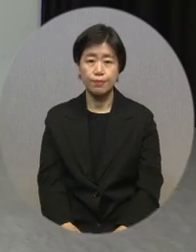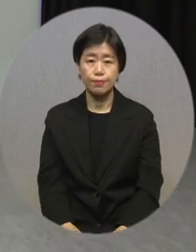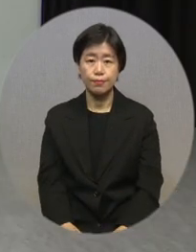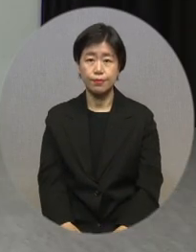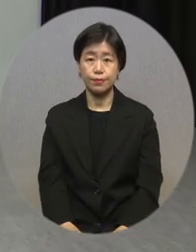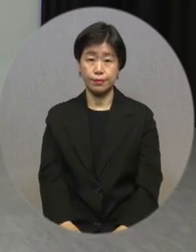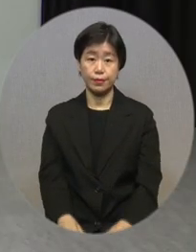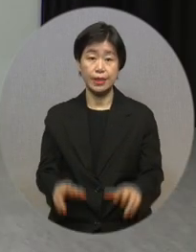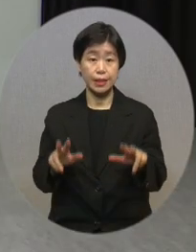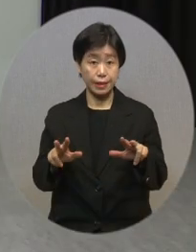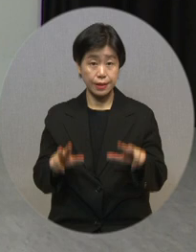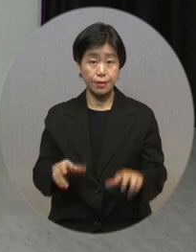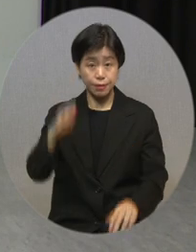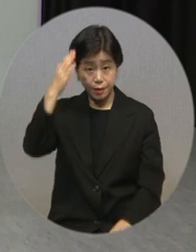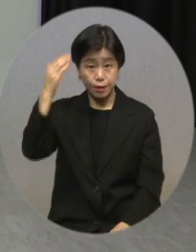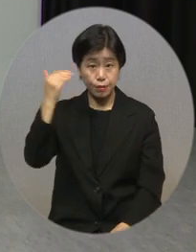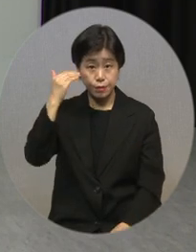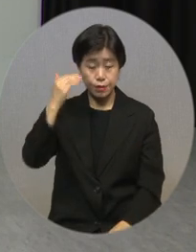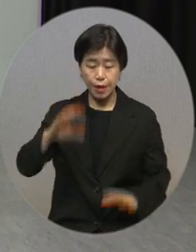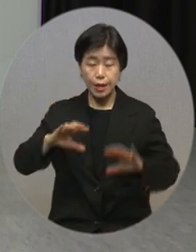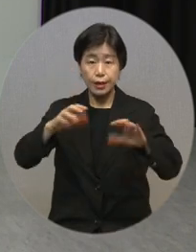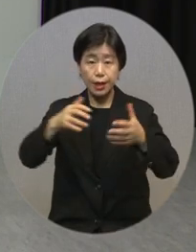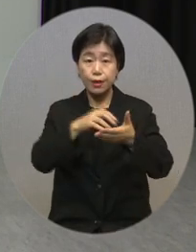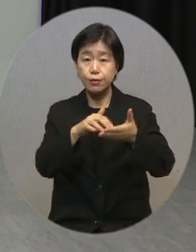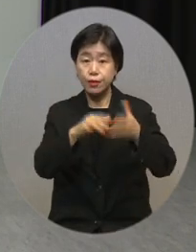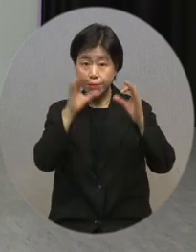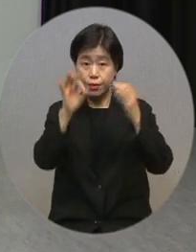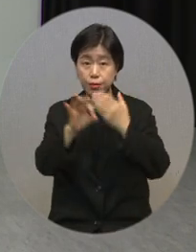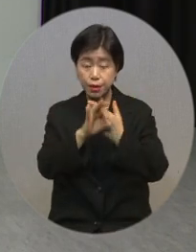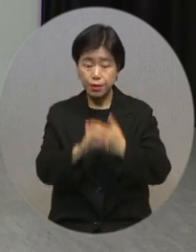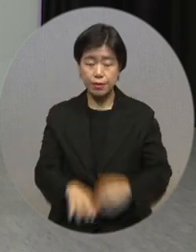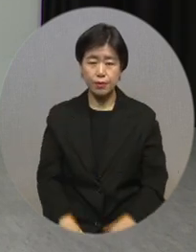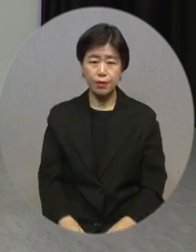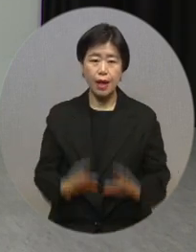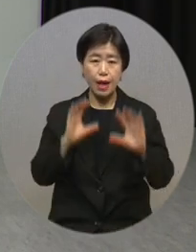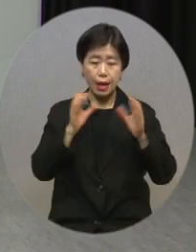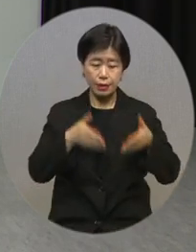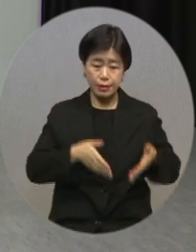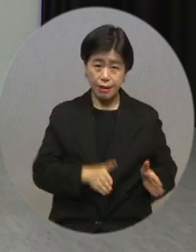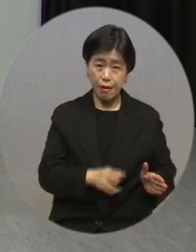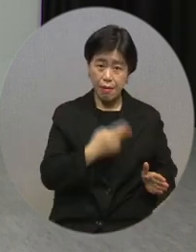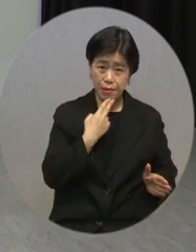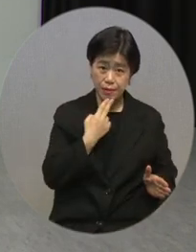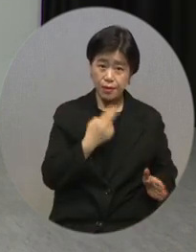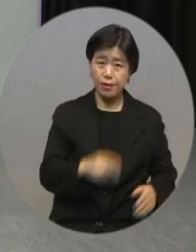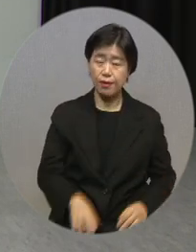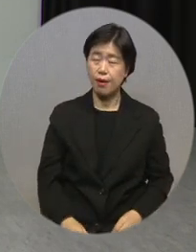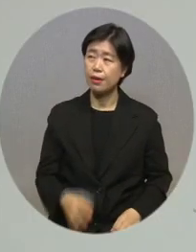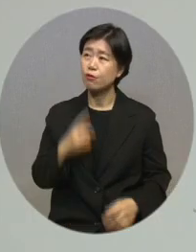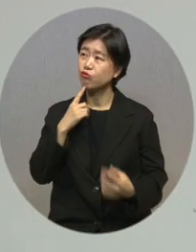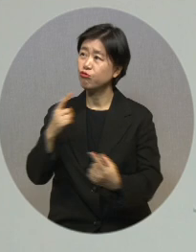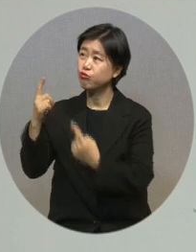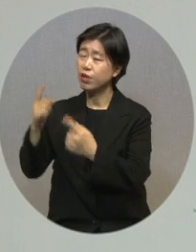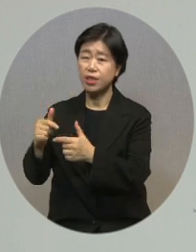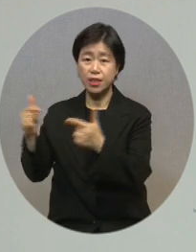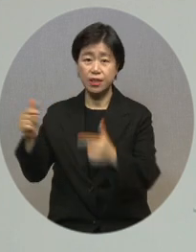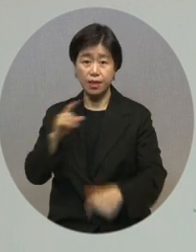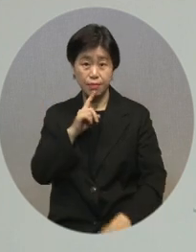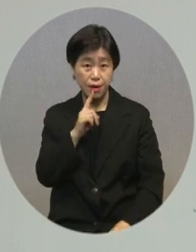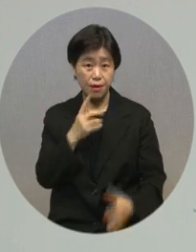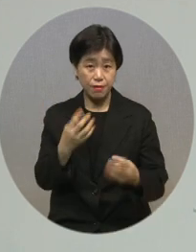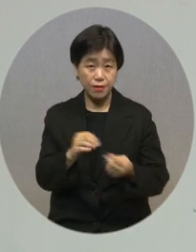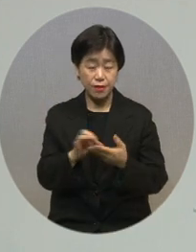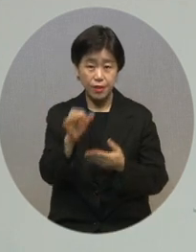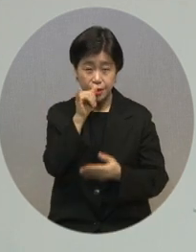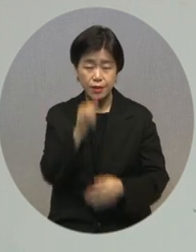현재 그 우리나라의 그 인구 구성을 보면요, 저출생 그 고령화라고 말씀하시지 않습니까? 네. 저희들이